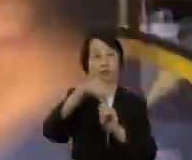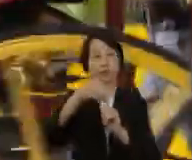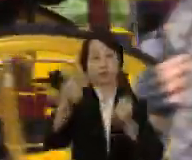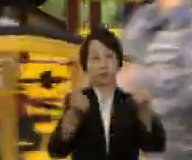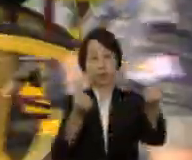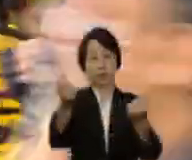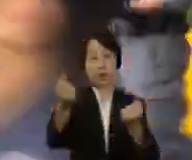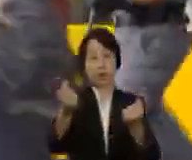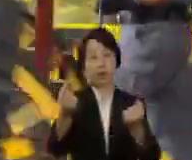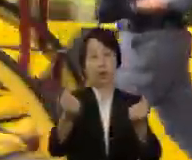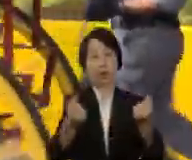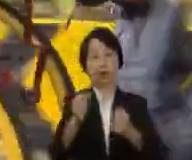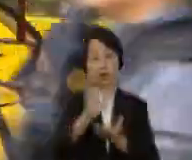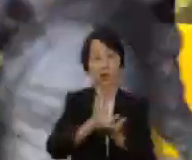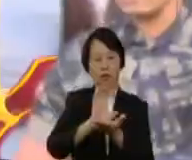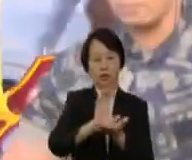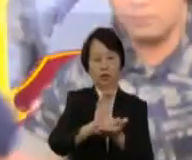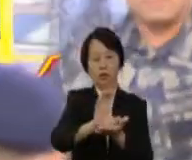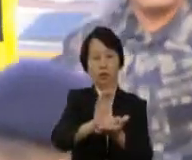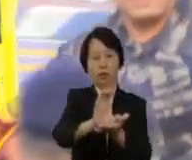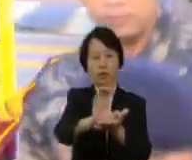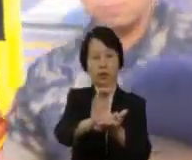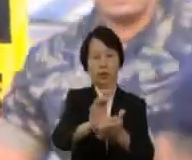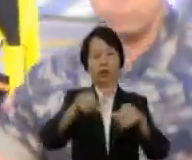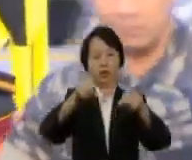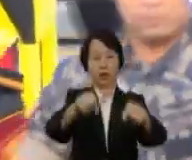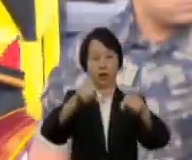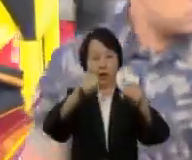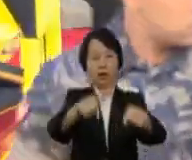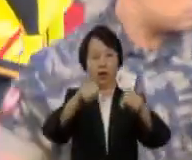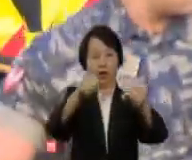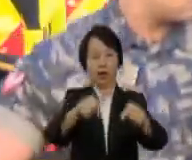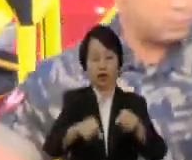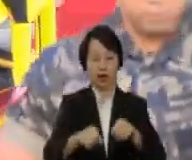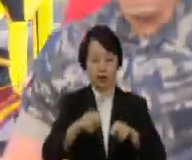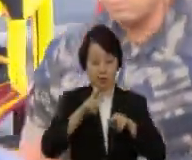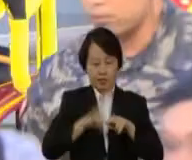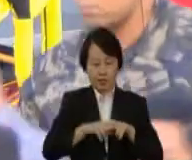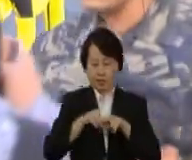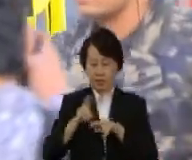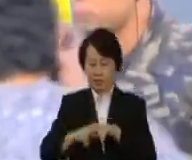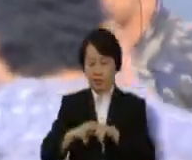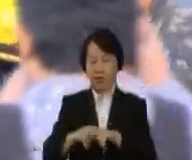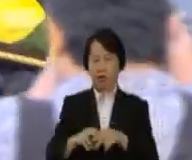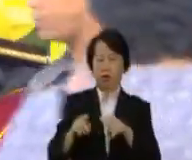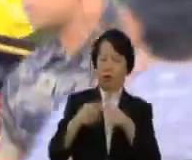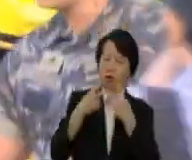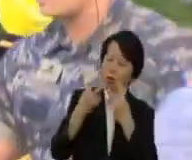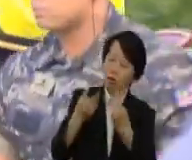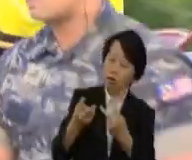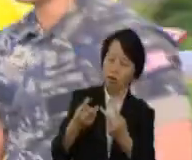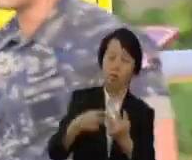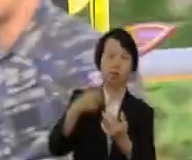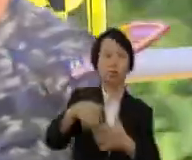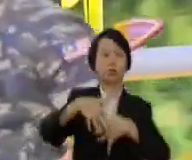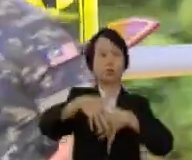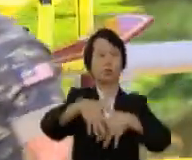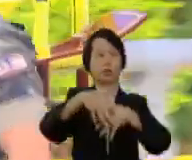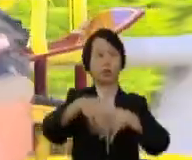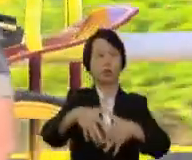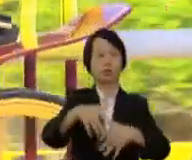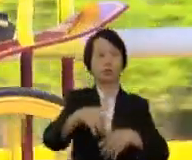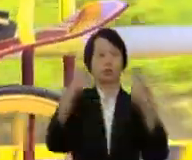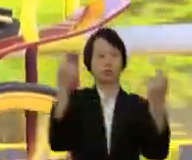kereta kuda diraja yang dinaiki oleh Baginda berdua merupakan salah satu tarikan utama bagi acara perarakan